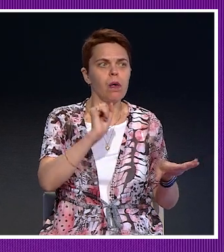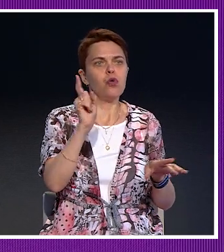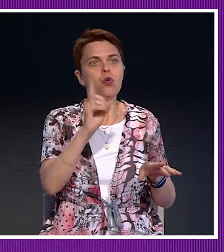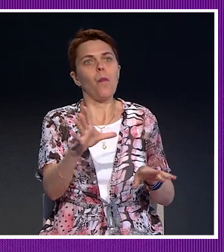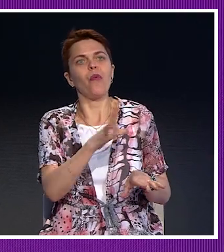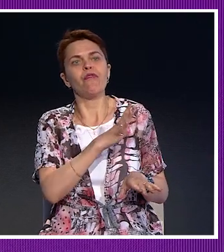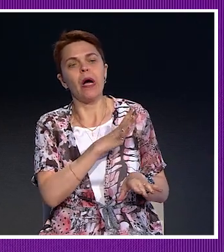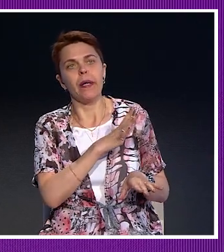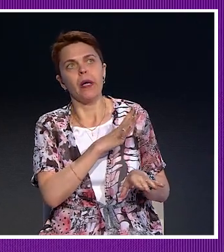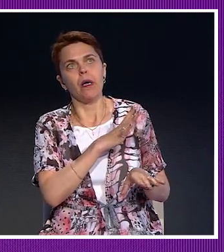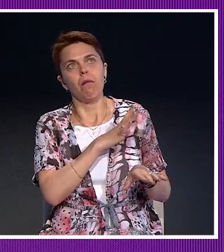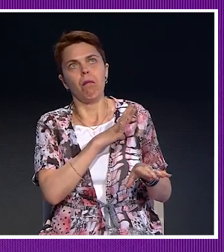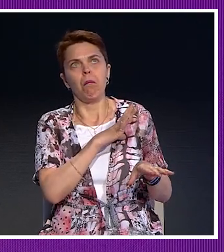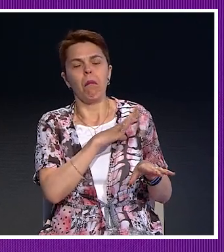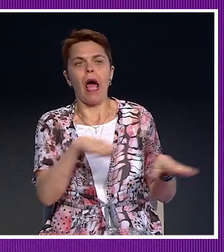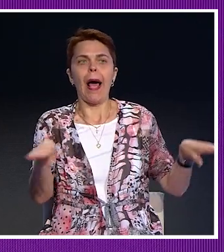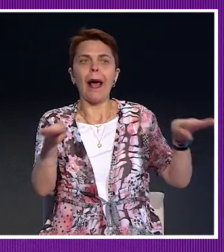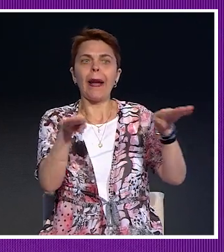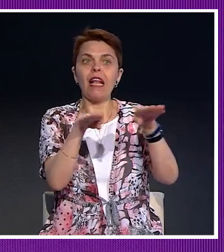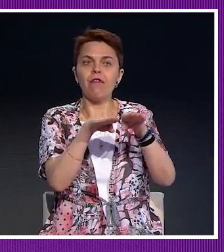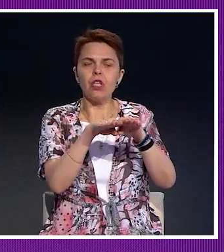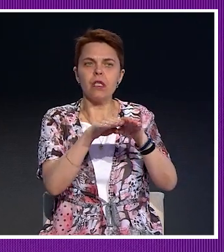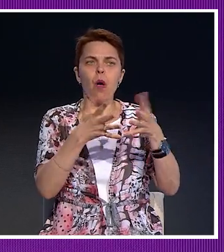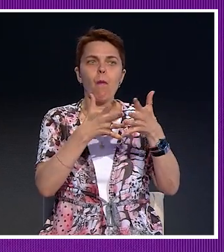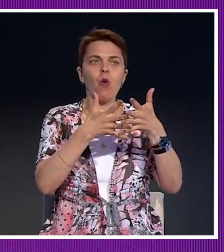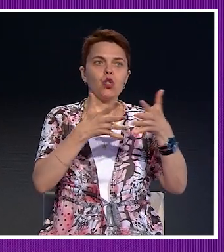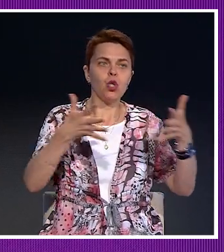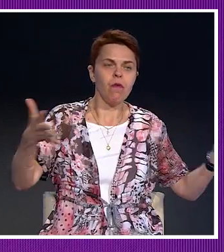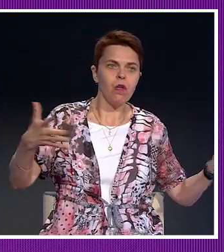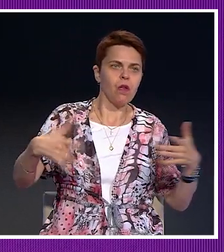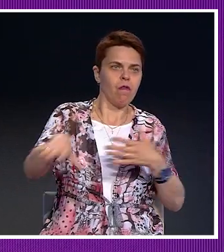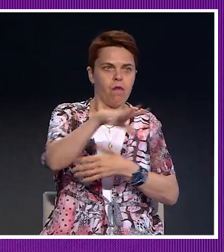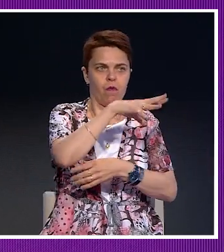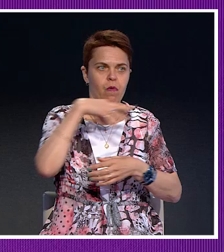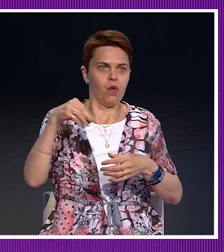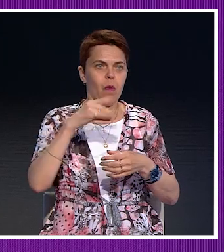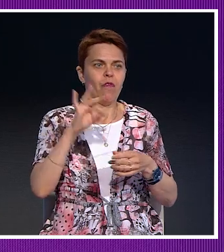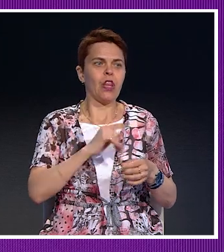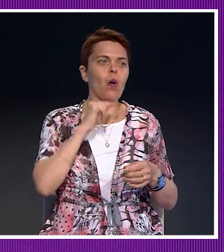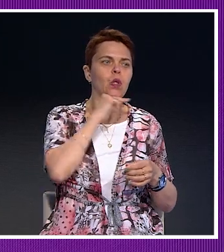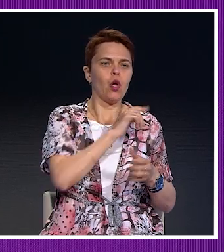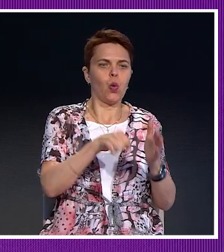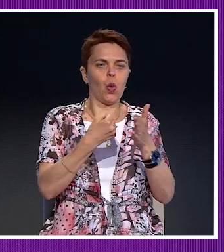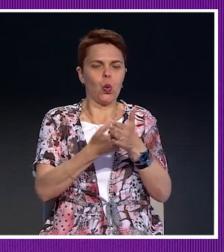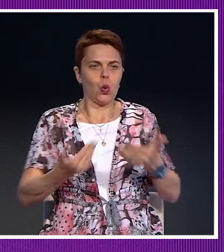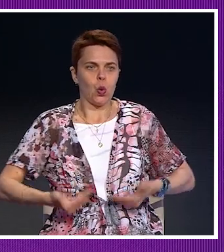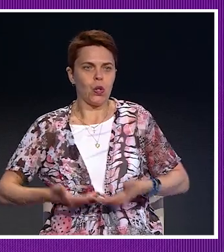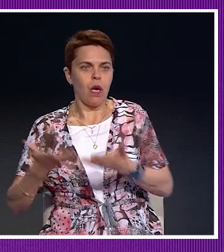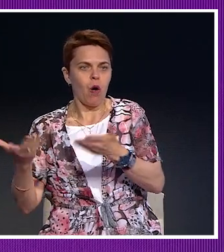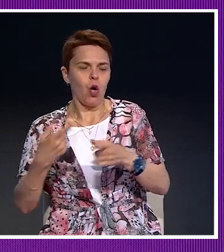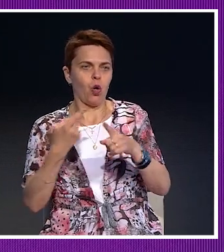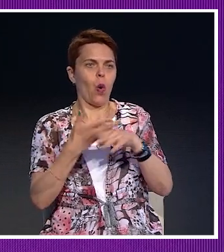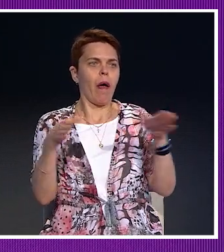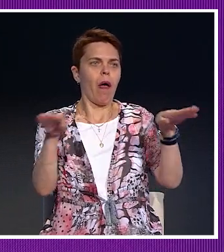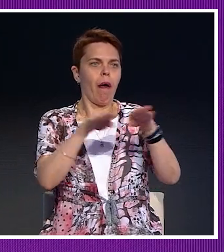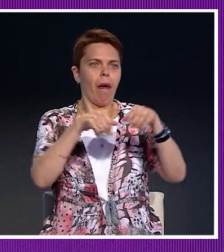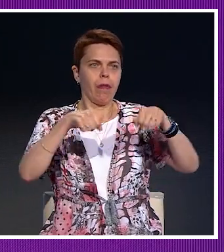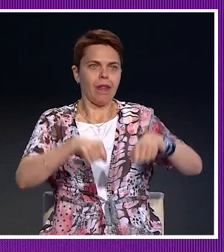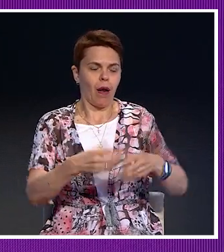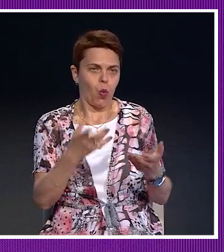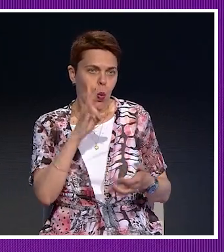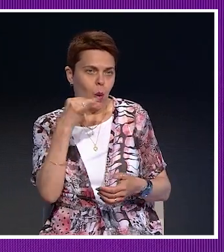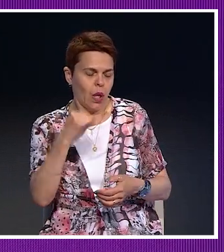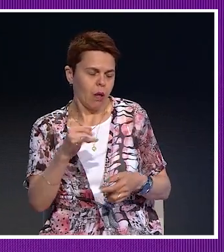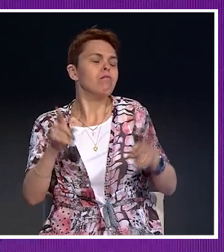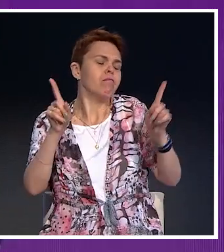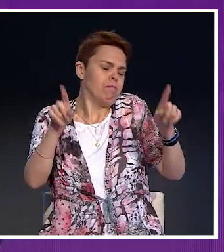має рівність поширюватися в усіх галузях. Від економічної, соціальної до гендерної в тому числі. Тобто наміри у нас